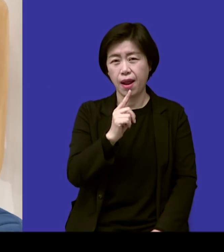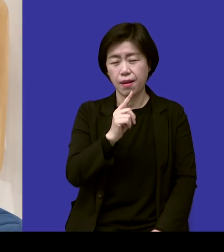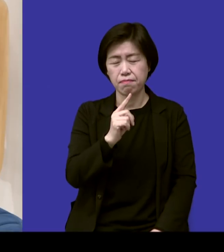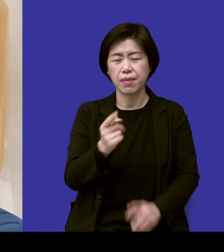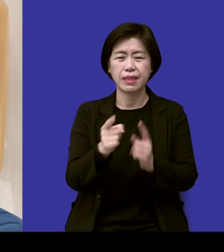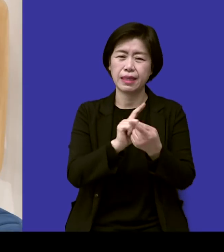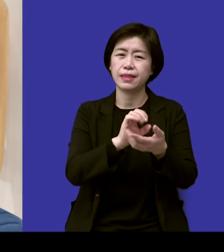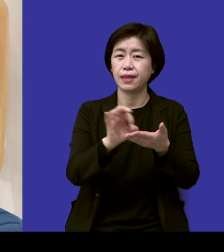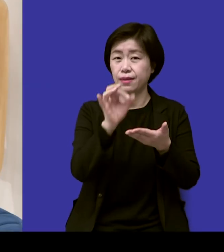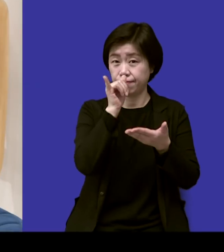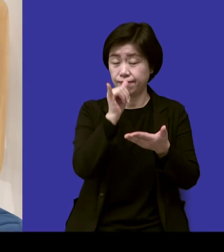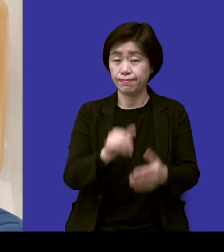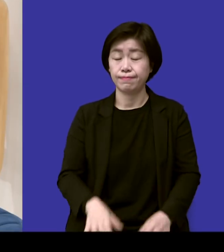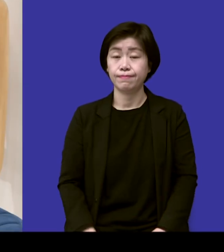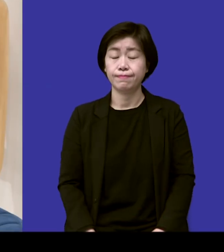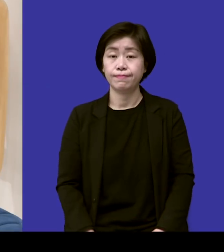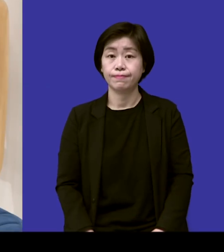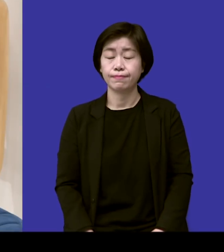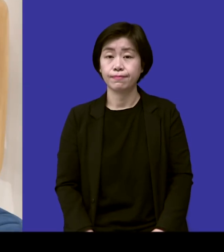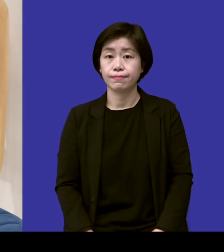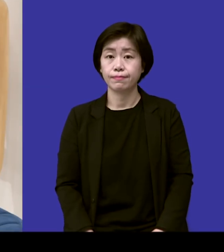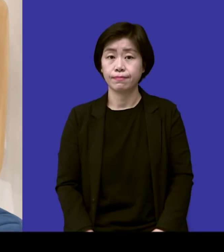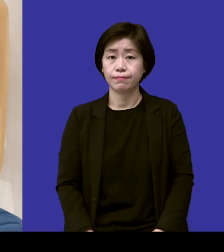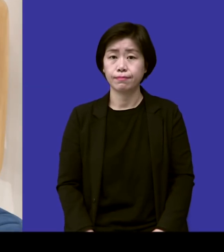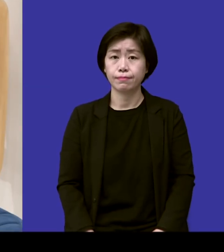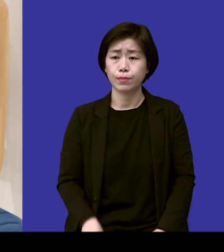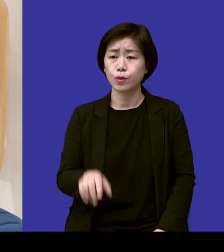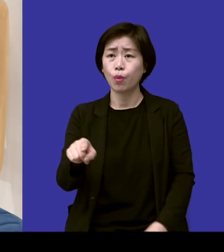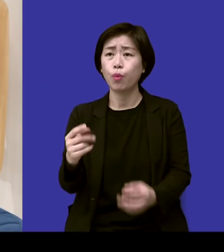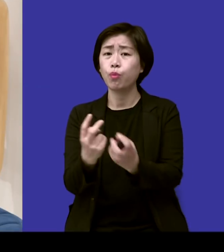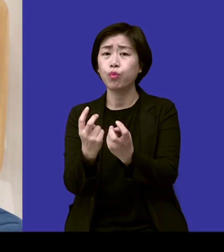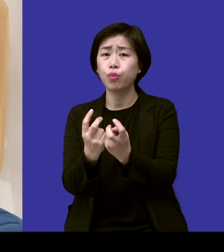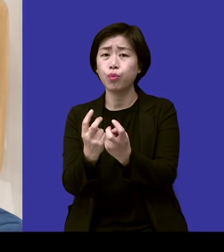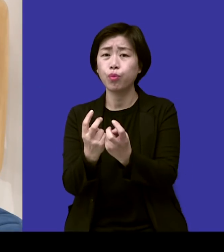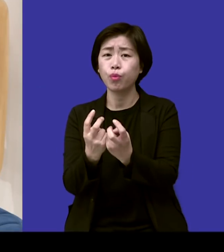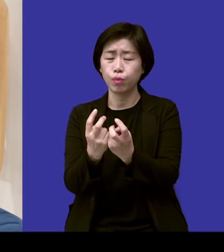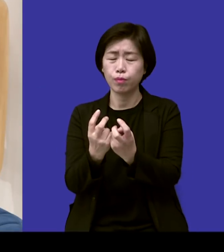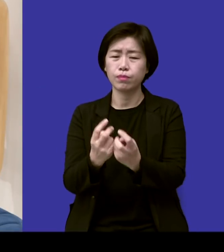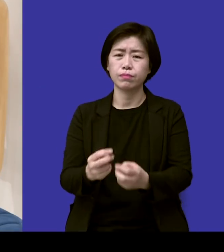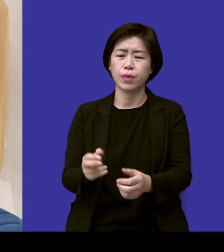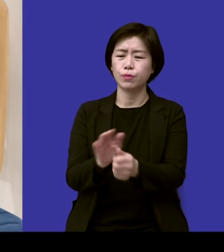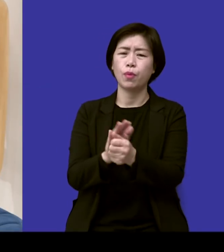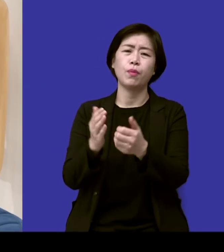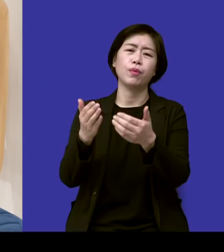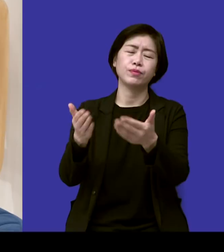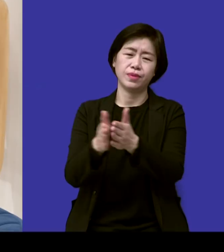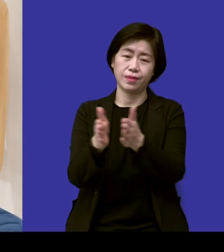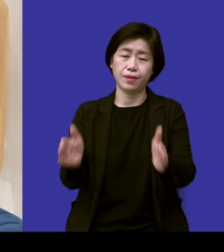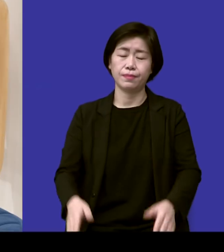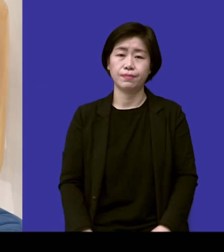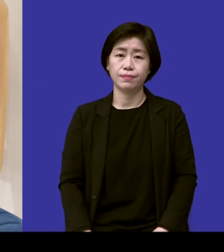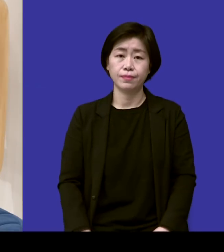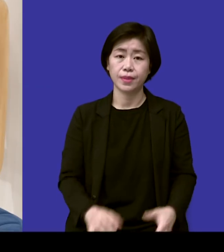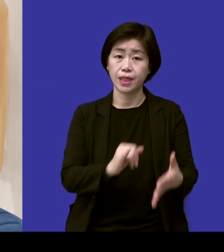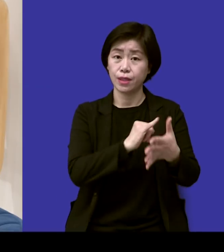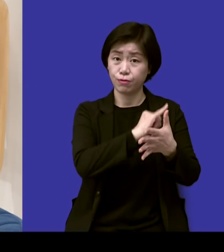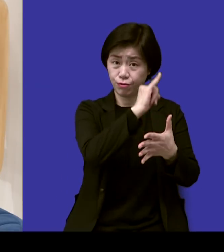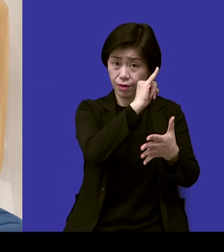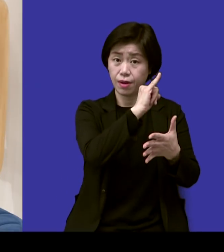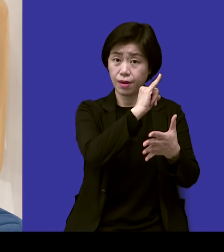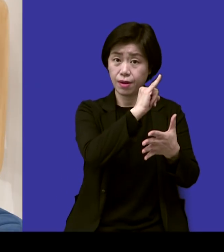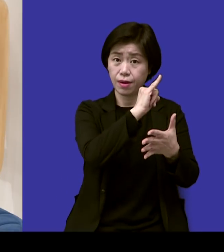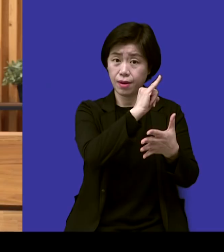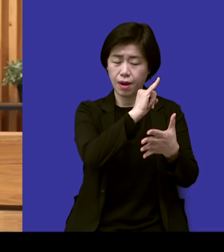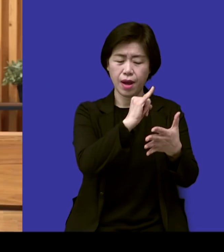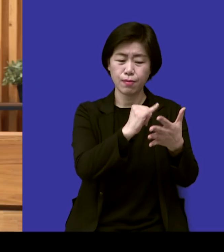돼? 그랬더니 너희가 옆에서 돌봐야 될 것 같아 이러더라고요. 그래서 큰 누나는 생계를 위해서